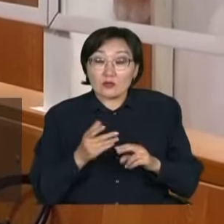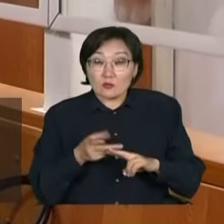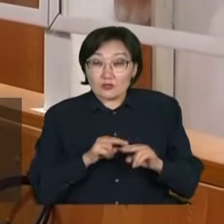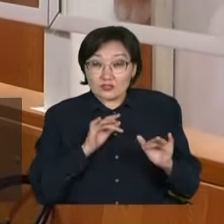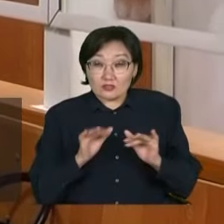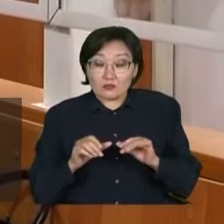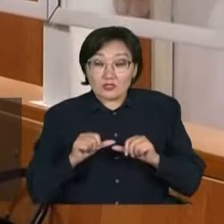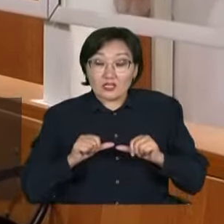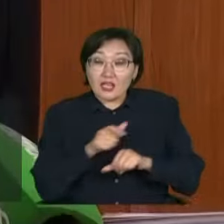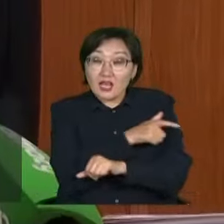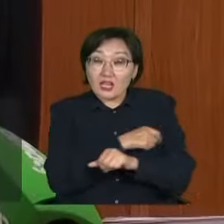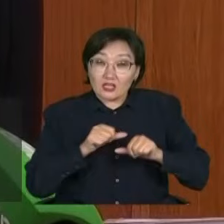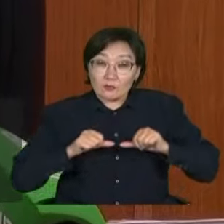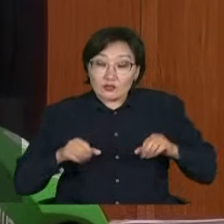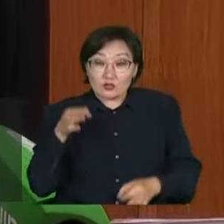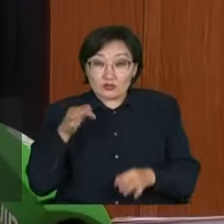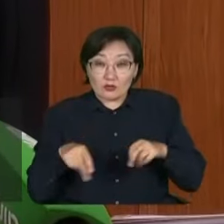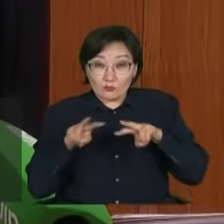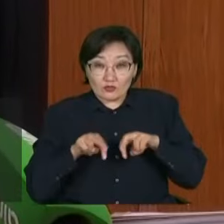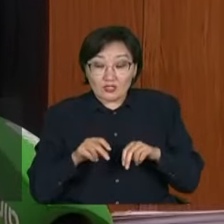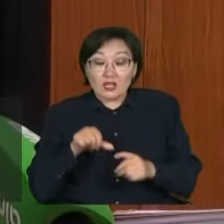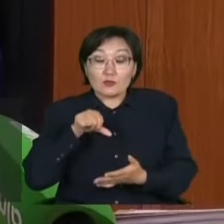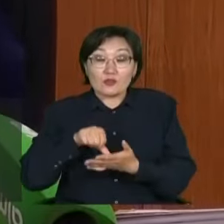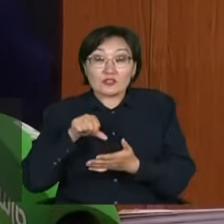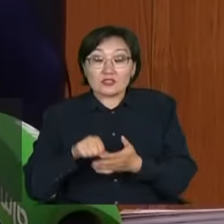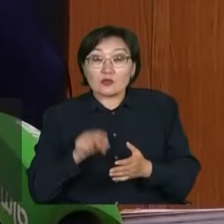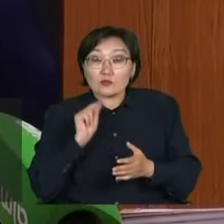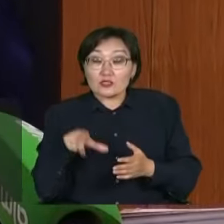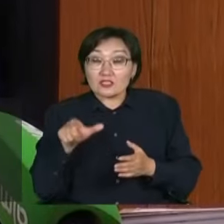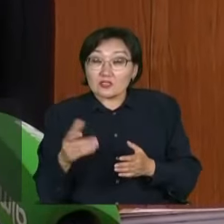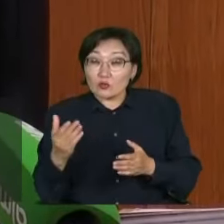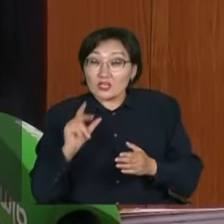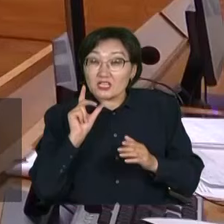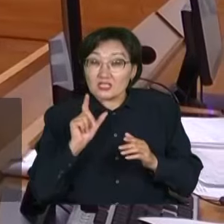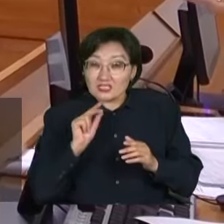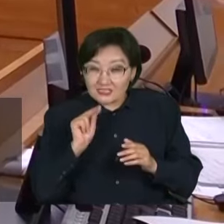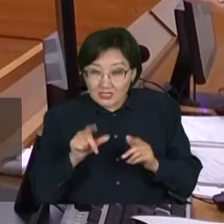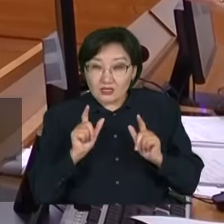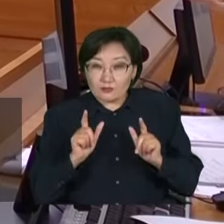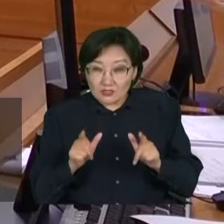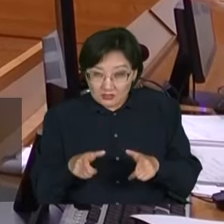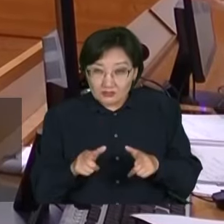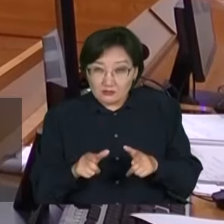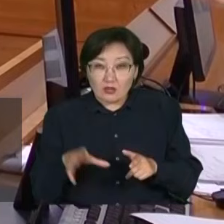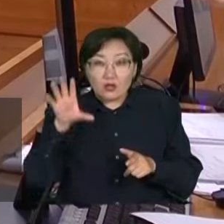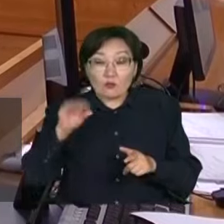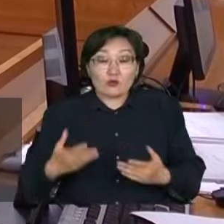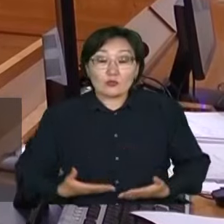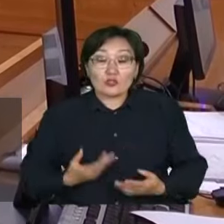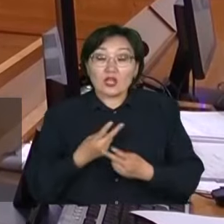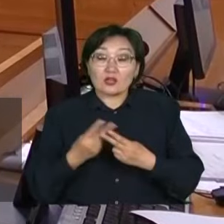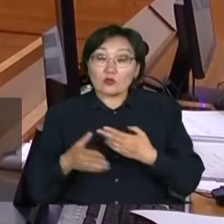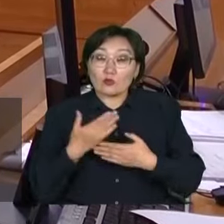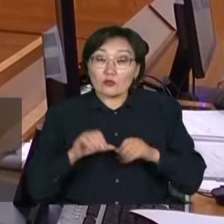іс алқабилер сотында қаралып жатыр. Егер қазылар сотталушыны бір ауыздан кінәлі деп таныса, айыпталушы өмір бойына бас бостандығынан айырылуы